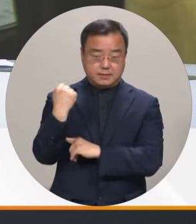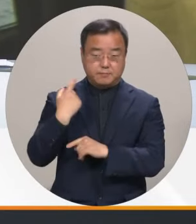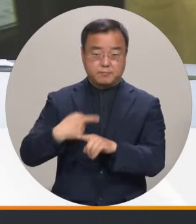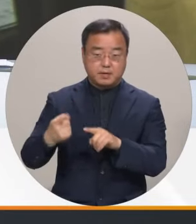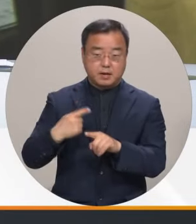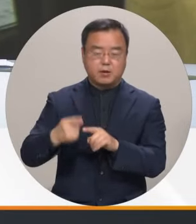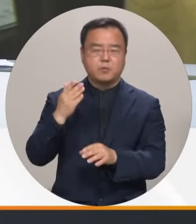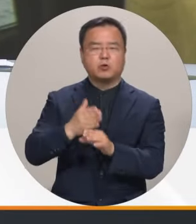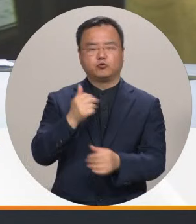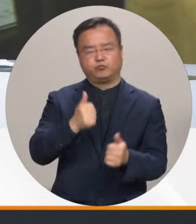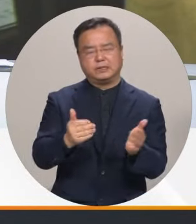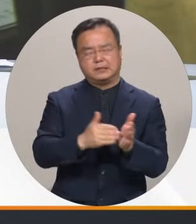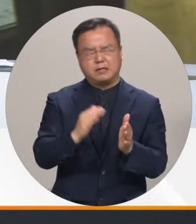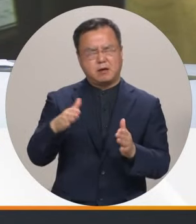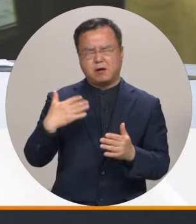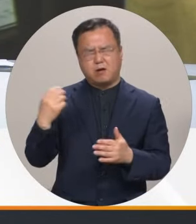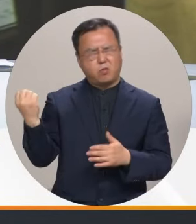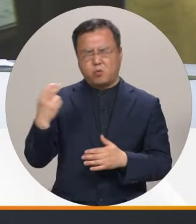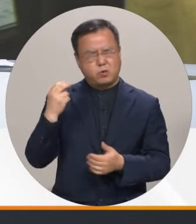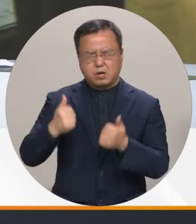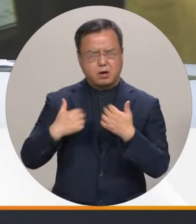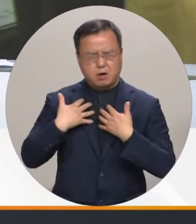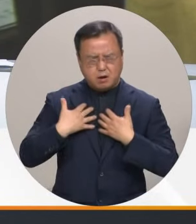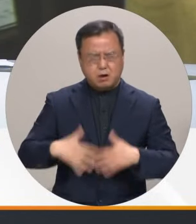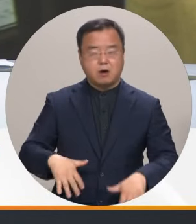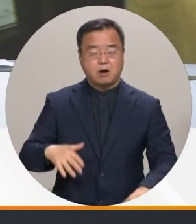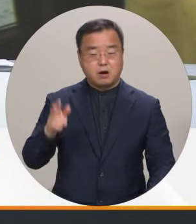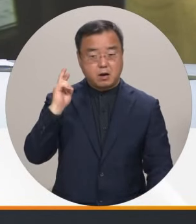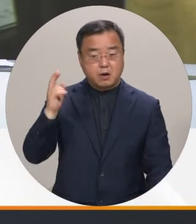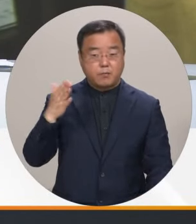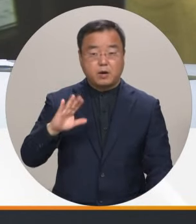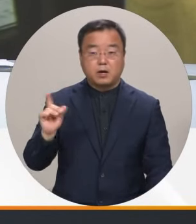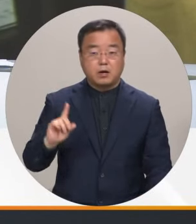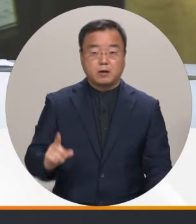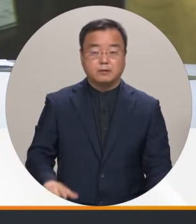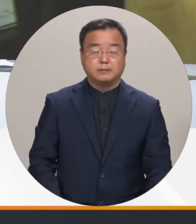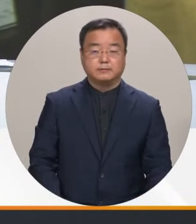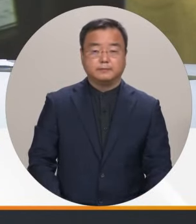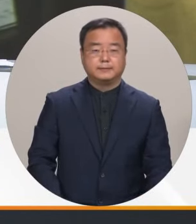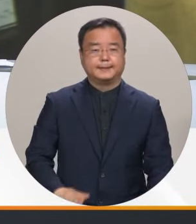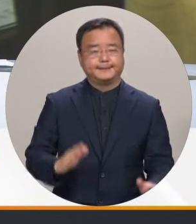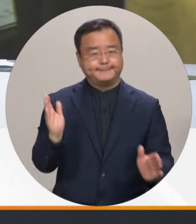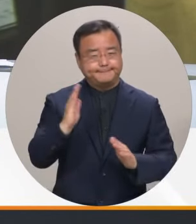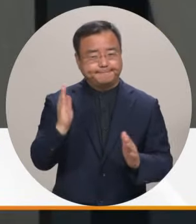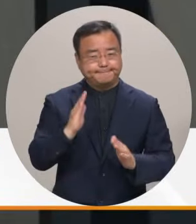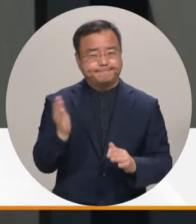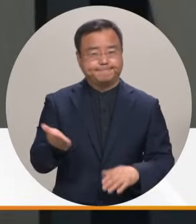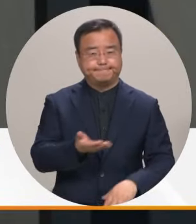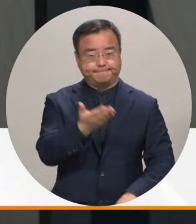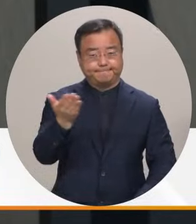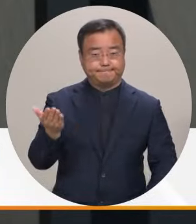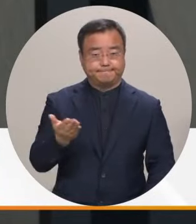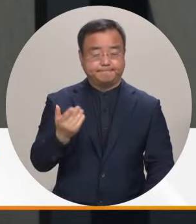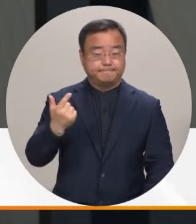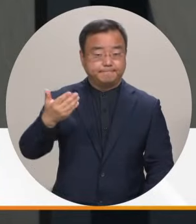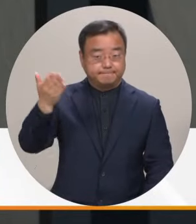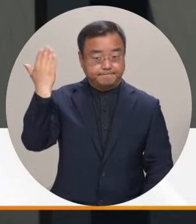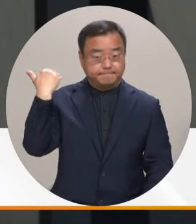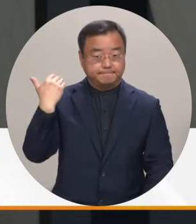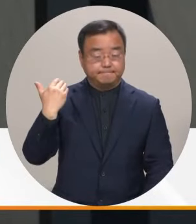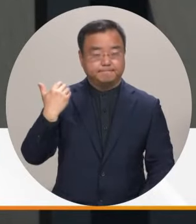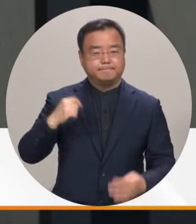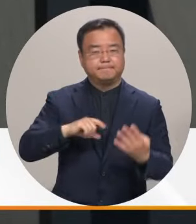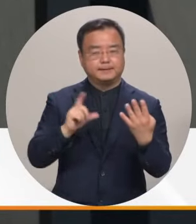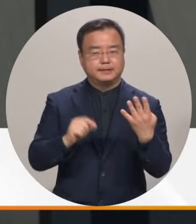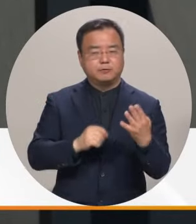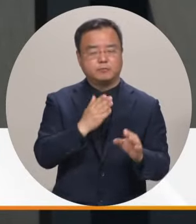지쿠라 아무래도 필요도가 높을 텐데 어떻게 활용해야 될까요네네 학생들이 사실 그 예전에는 4월에